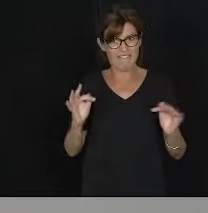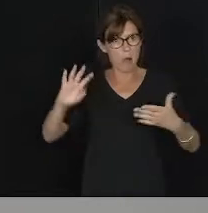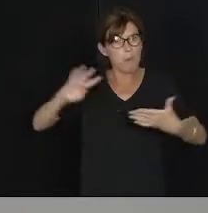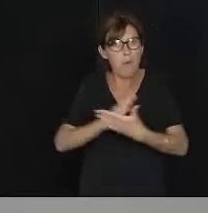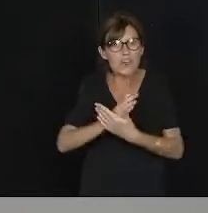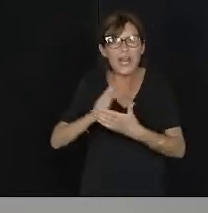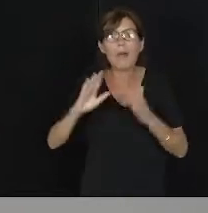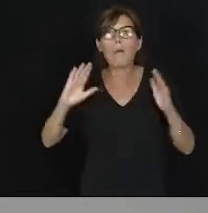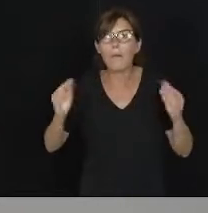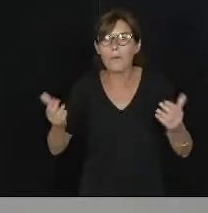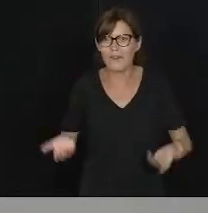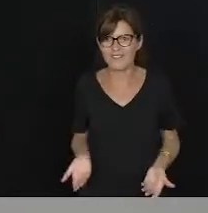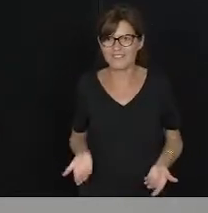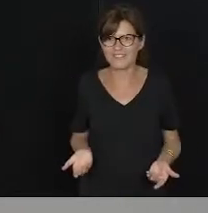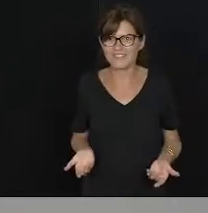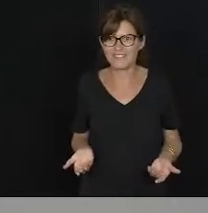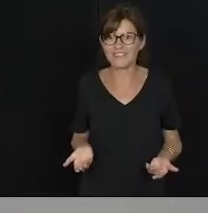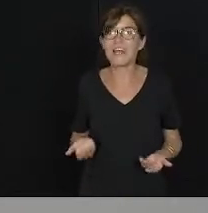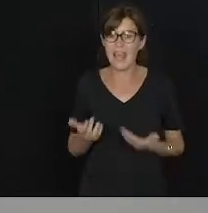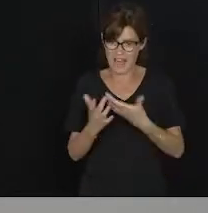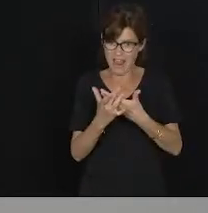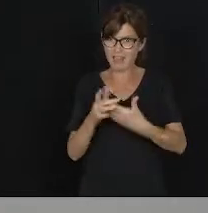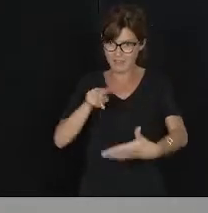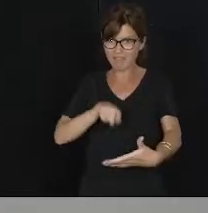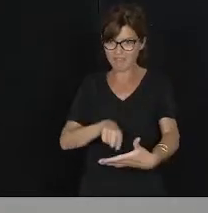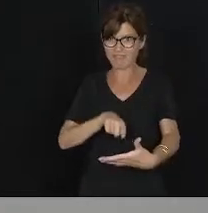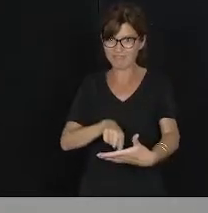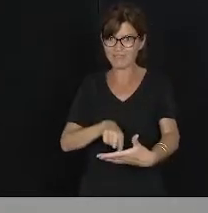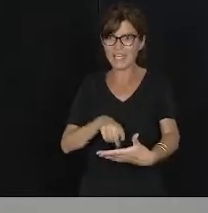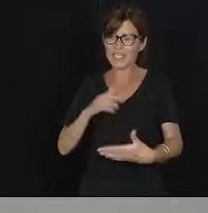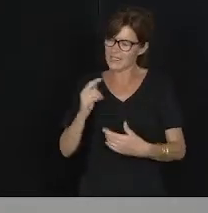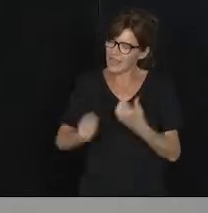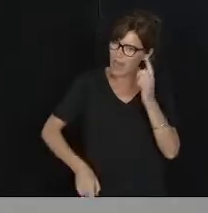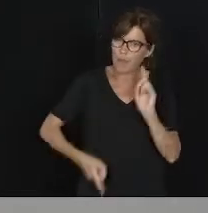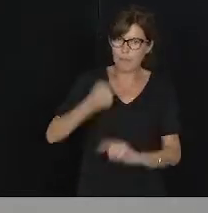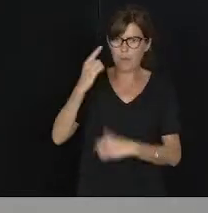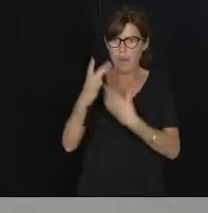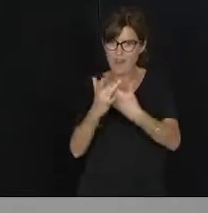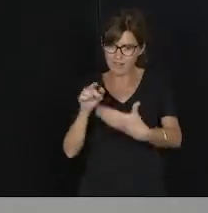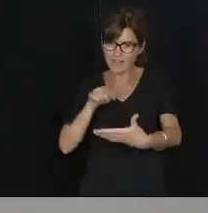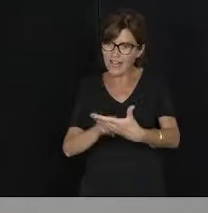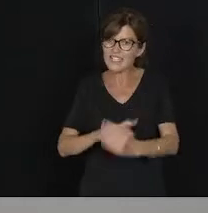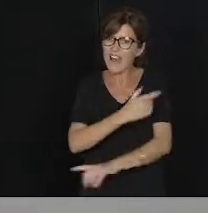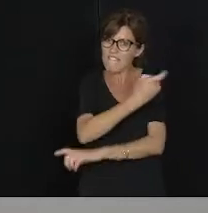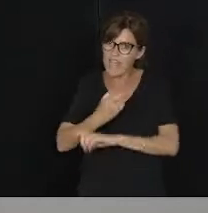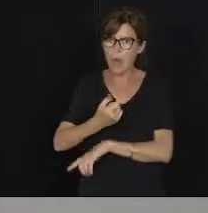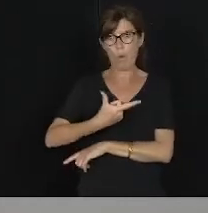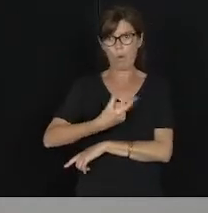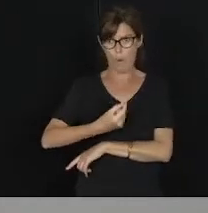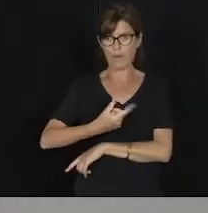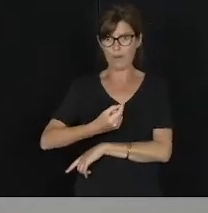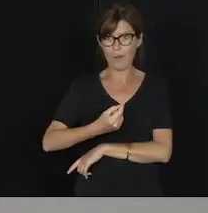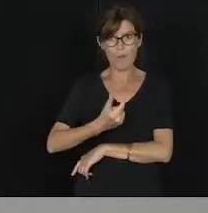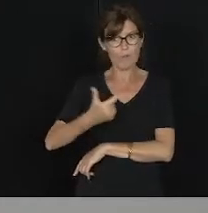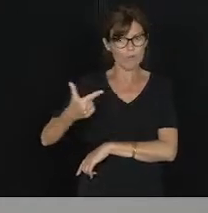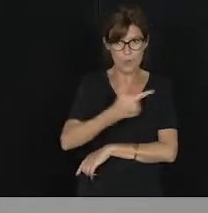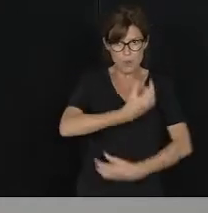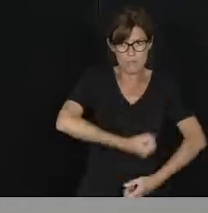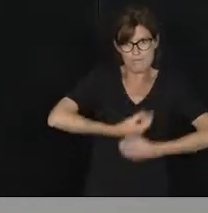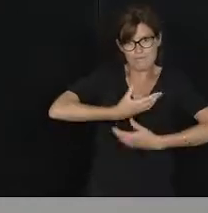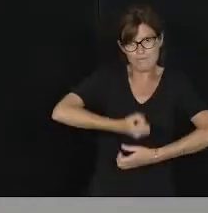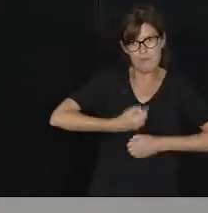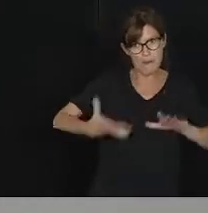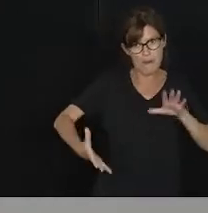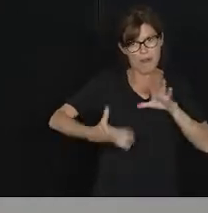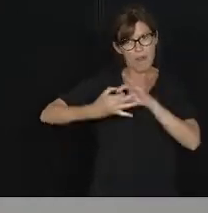conjoints. Et donc, dans les correspondances conservées, qui, je le rappelle, et c'est important, émanent de couples qui expriment une forme